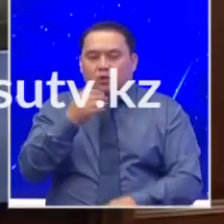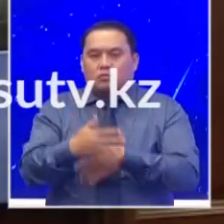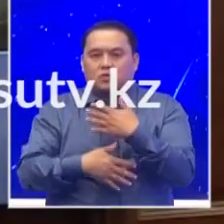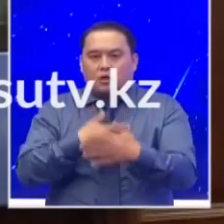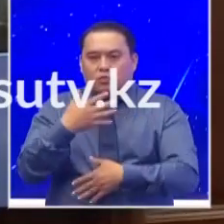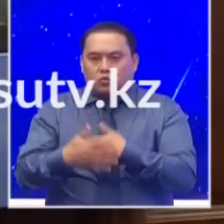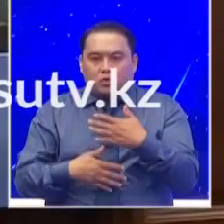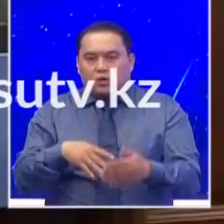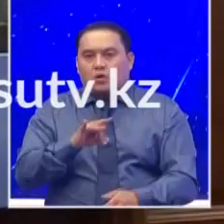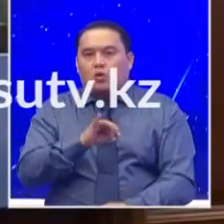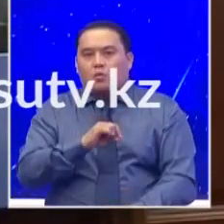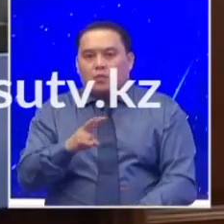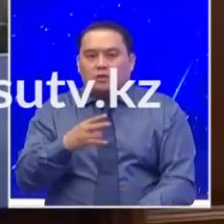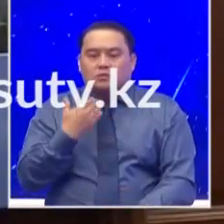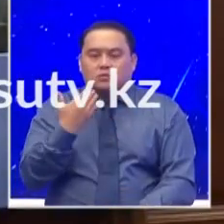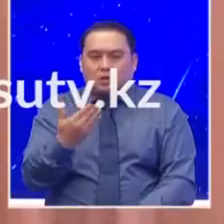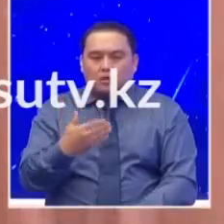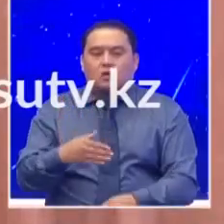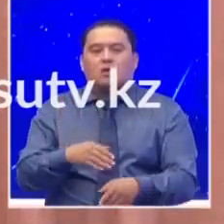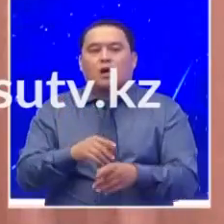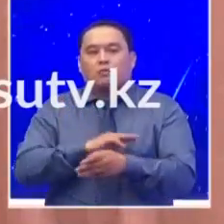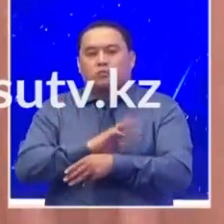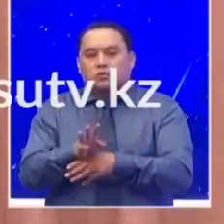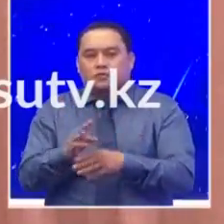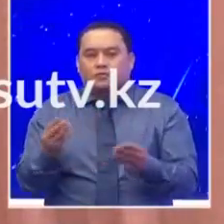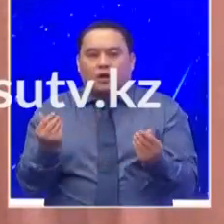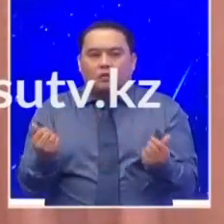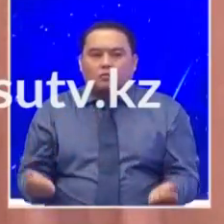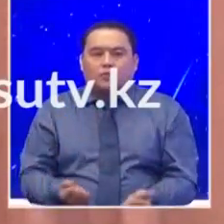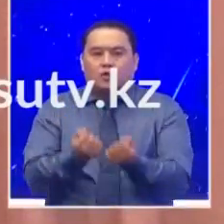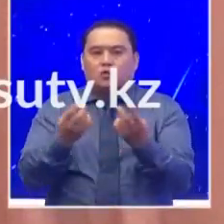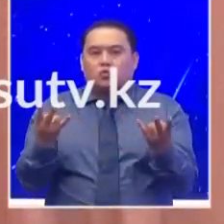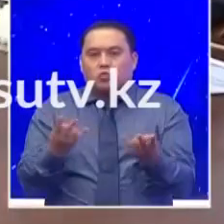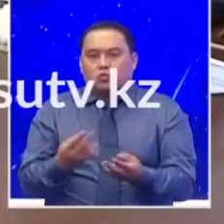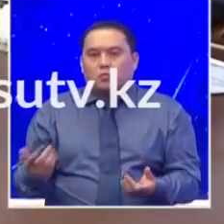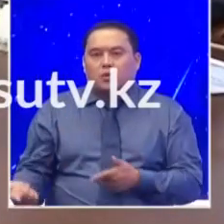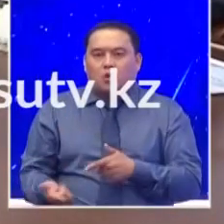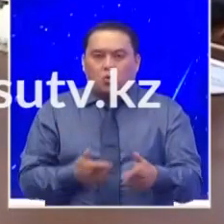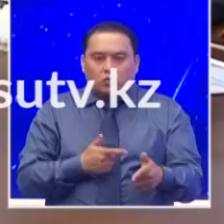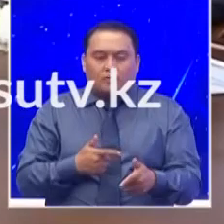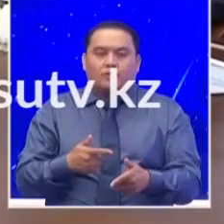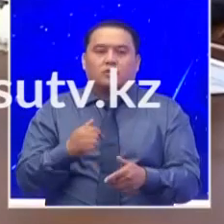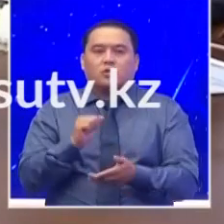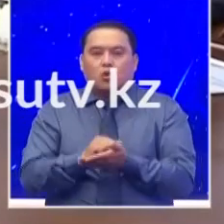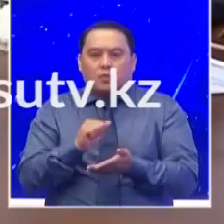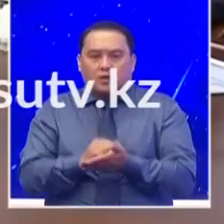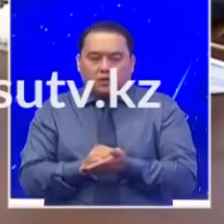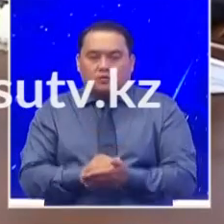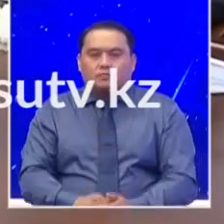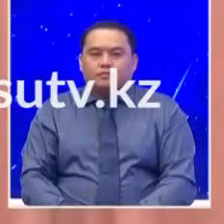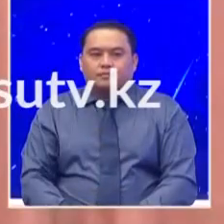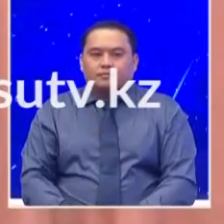переработки. Роман Скляр также отметил, что для обеспечения финансовой поддержки необходимо своевременно подготовить соответствующие расчеты и